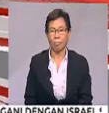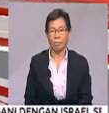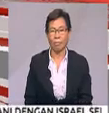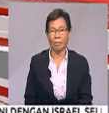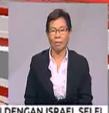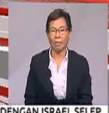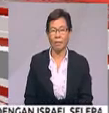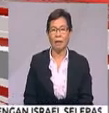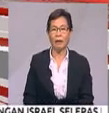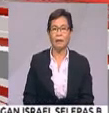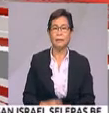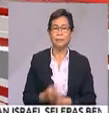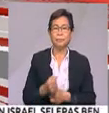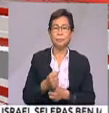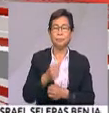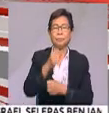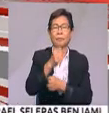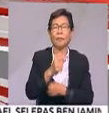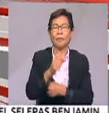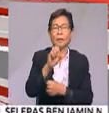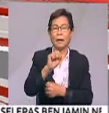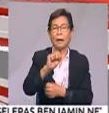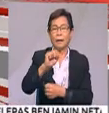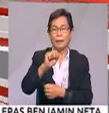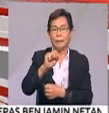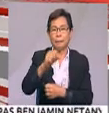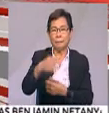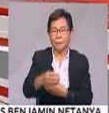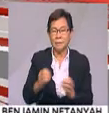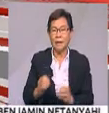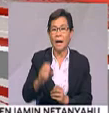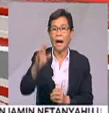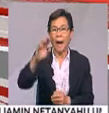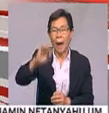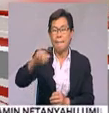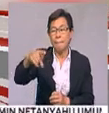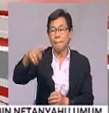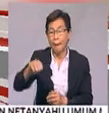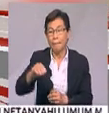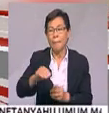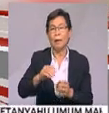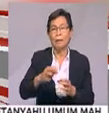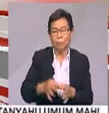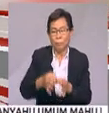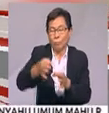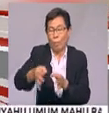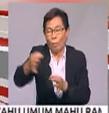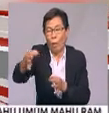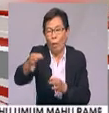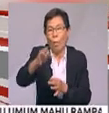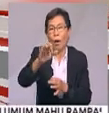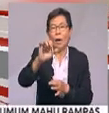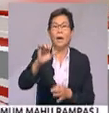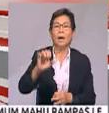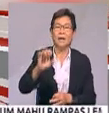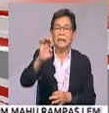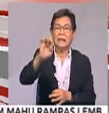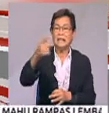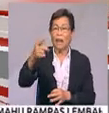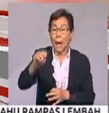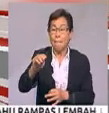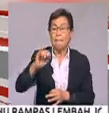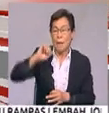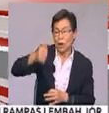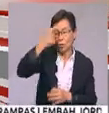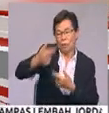Pejabat Pesuruhjaya Sukan berpendapat Majlis Paralimpi Malaysia MPM perlu menangguhkan penganjuran mesyuarat agung luar biasanya esok. Ia